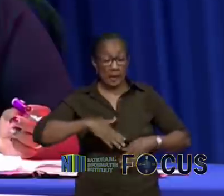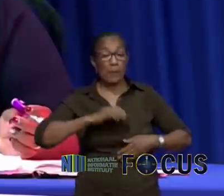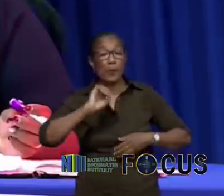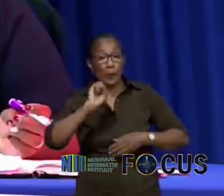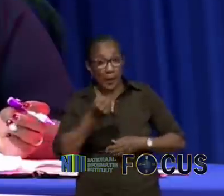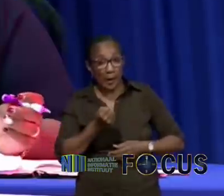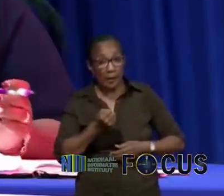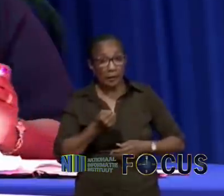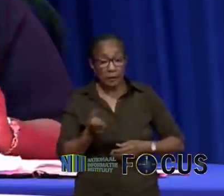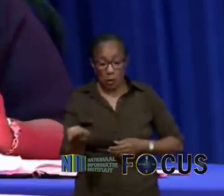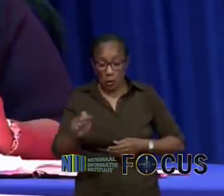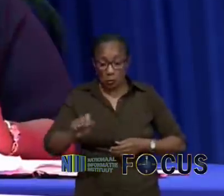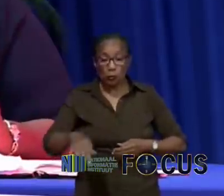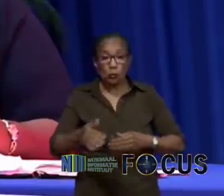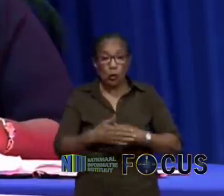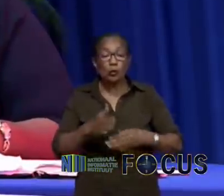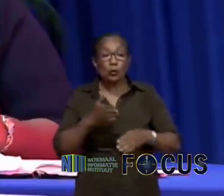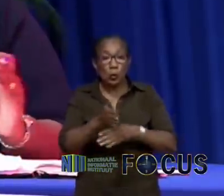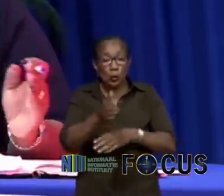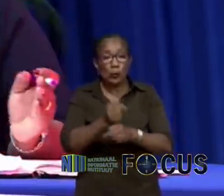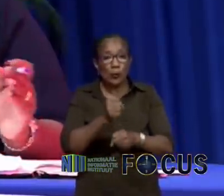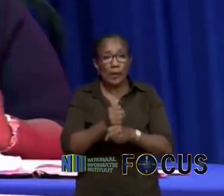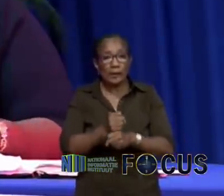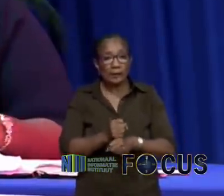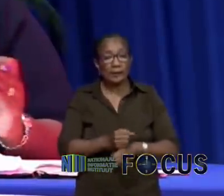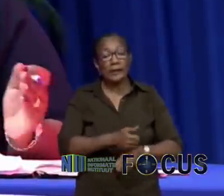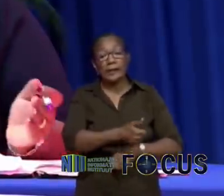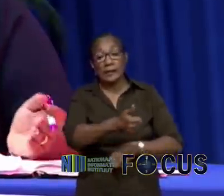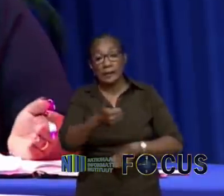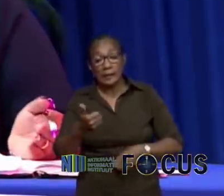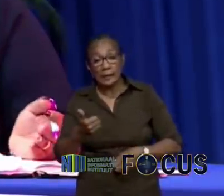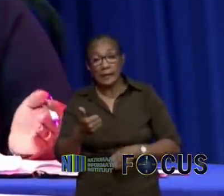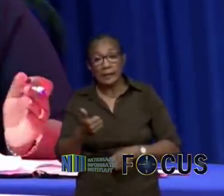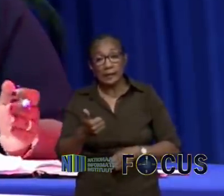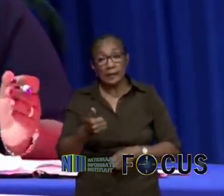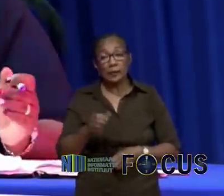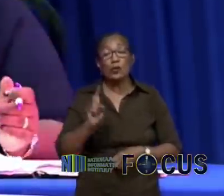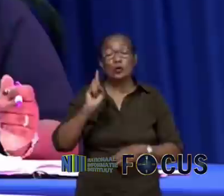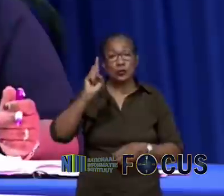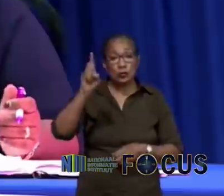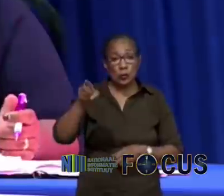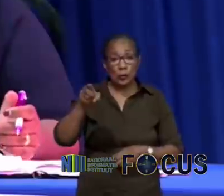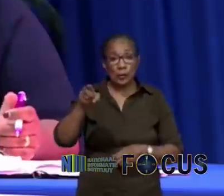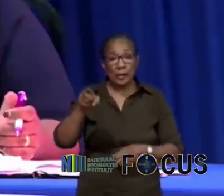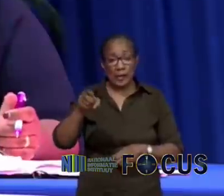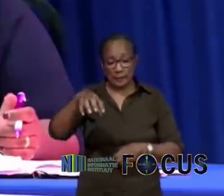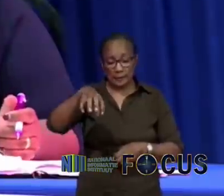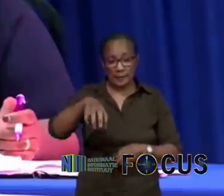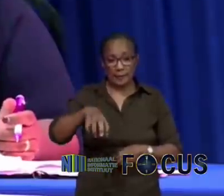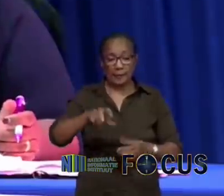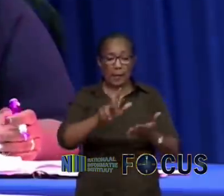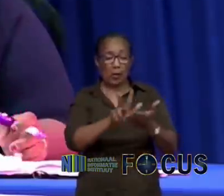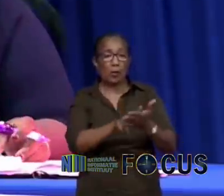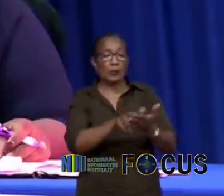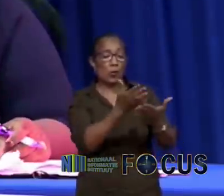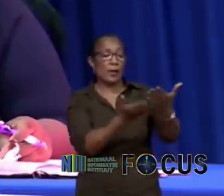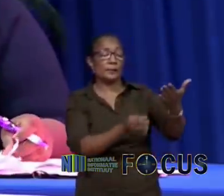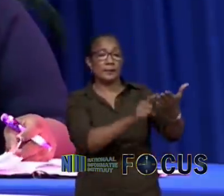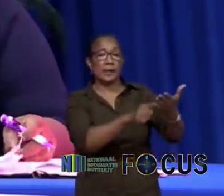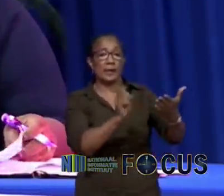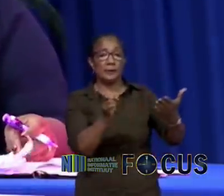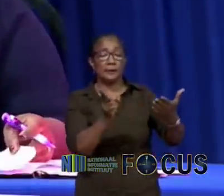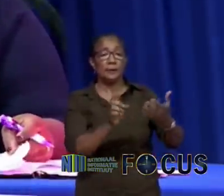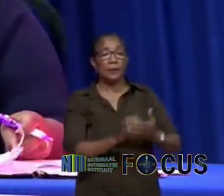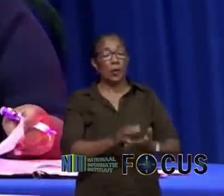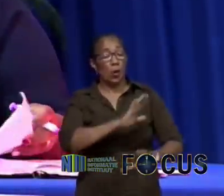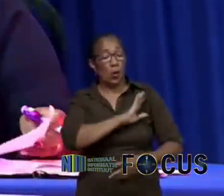deze lockdown periode. We proberen iedereen te verwijzen naar het centraal registratiepunt op de website. Daarnaast